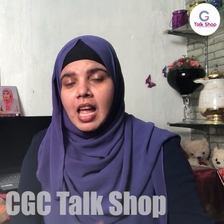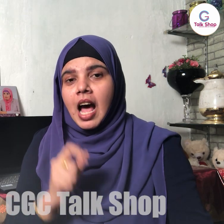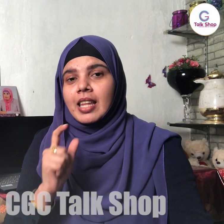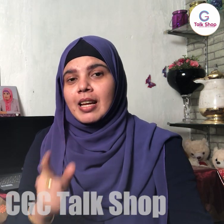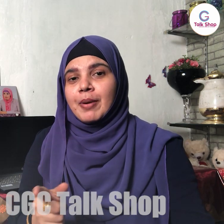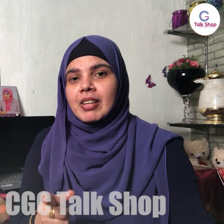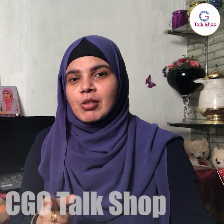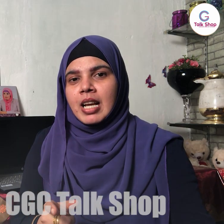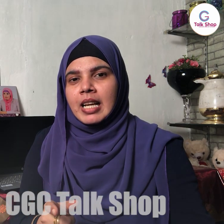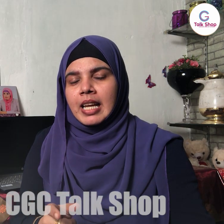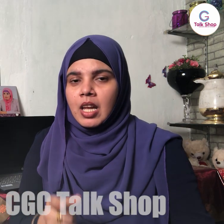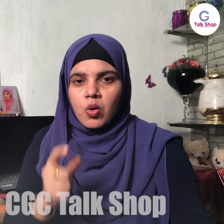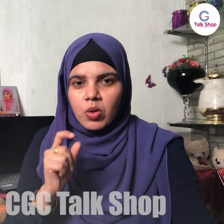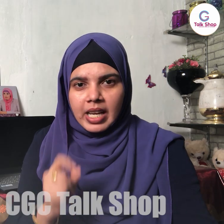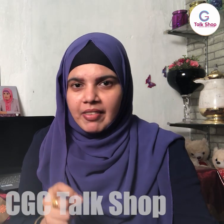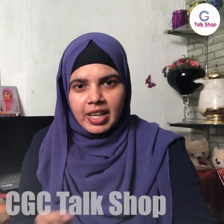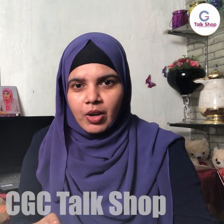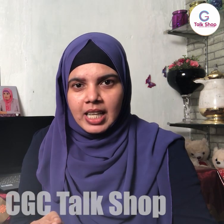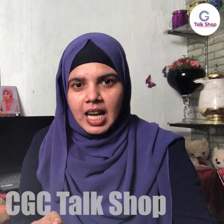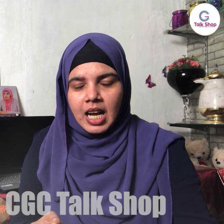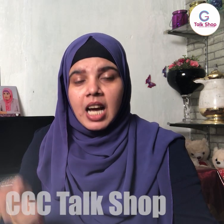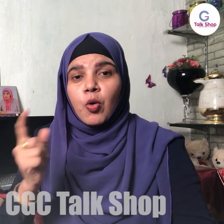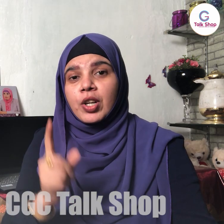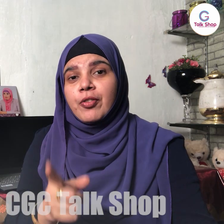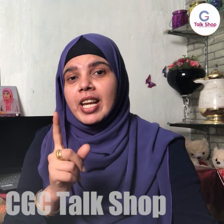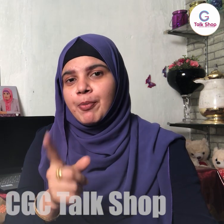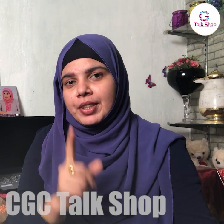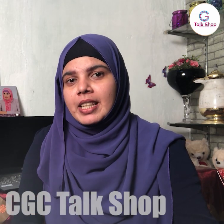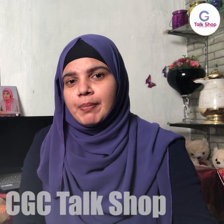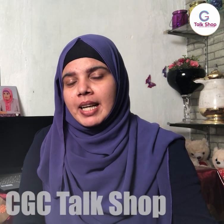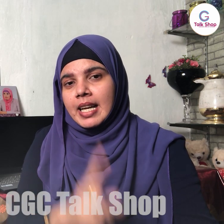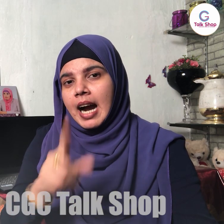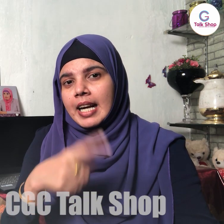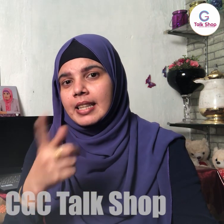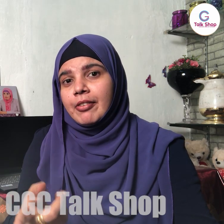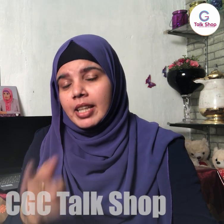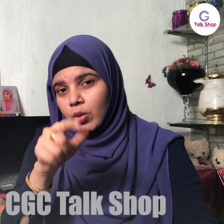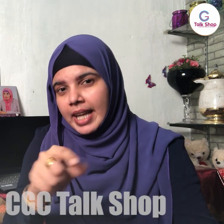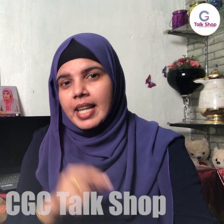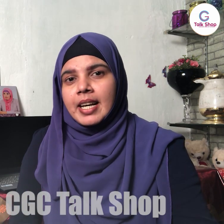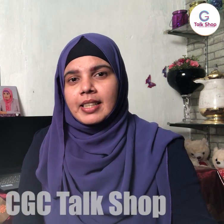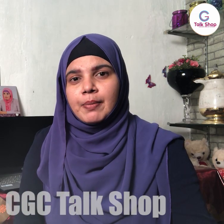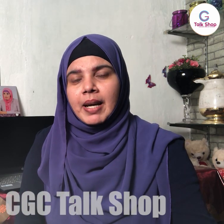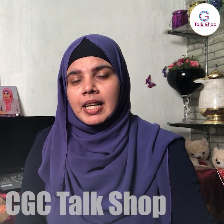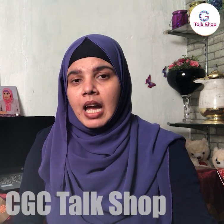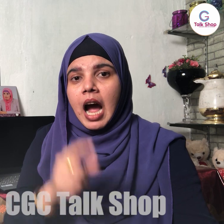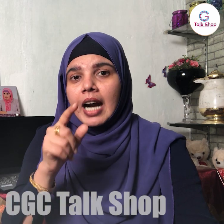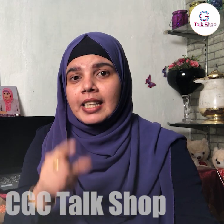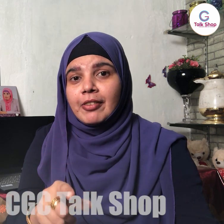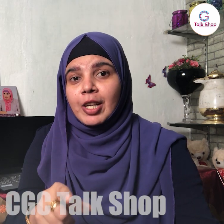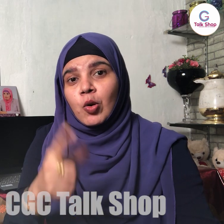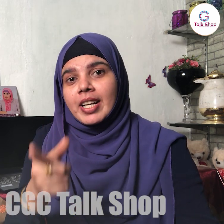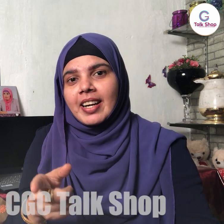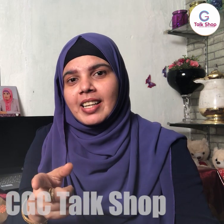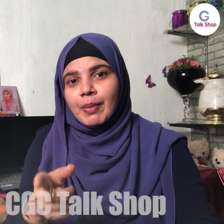கேட்டிருந்தாரு அதுக்கப்புறம் இவங்க சொன்னாங்க உங்களுக்கு எல்லாம் வெக்கம் இல்லையா ஒரு வீக் பொறுத்து இருந்து பாருங்க அடுத்த வீக்குக்குள்ள என்ன நடக்குதுன்னு பாருங்க